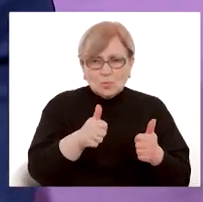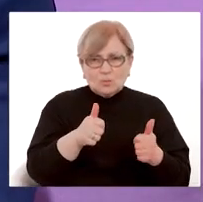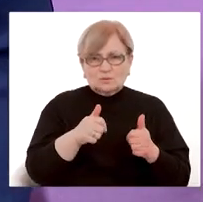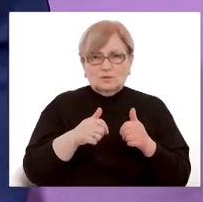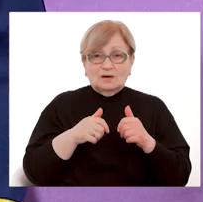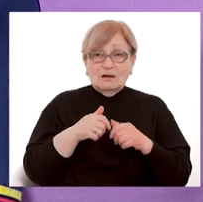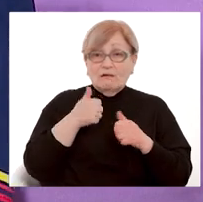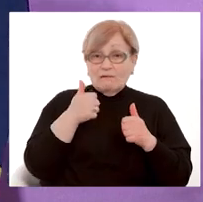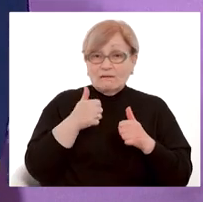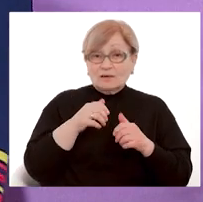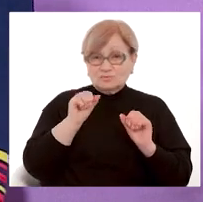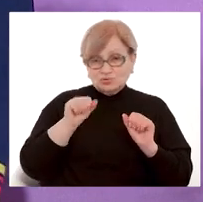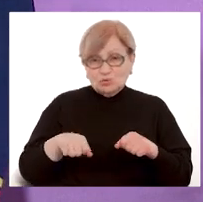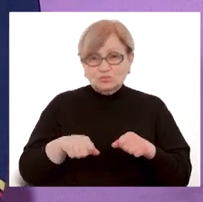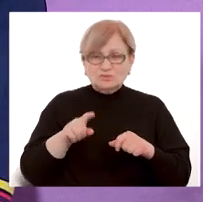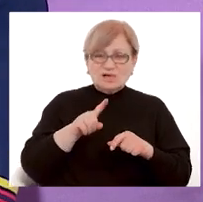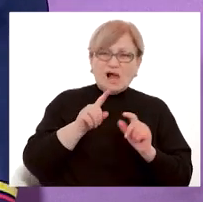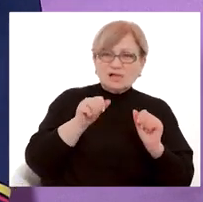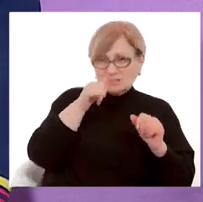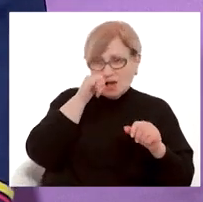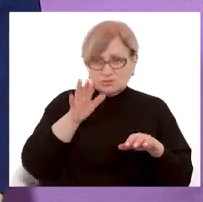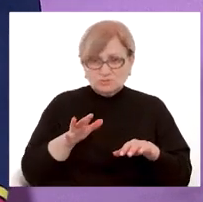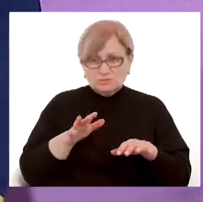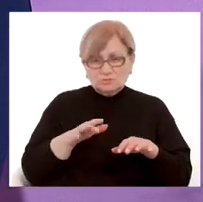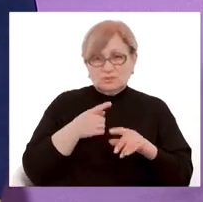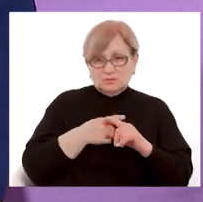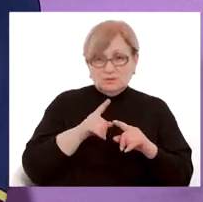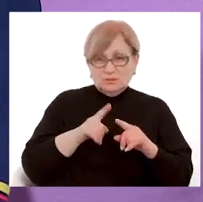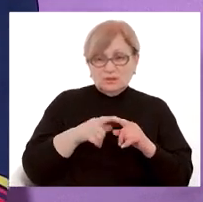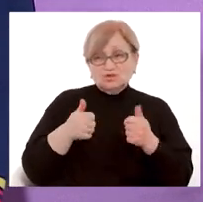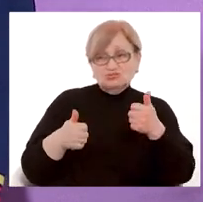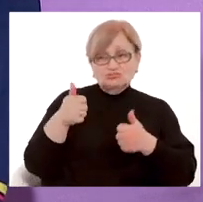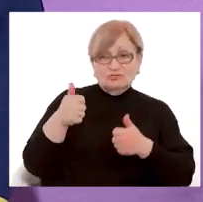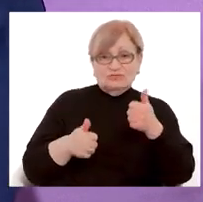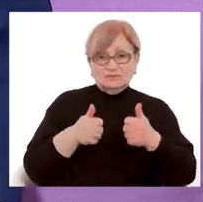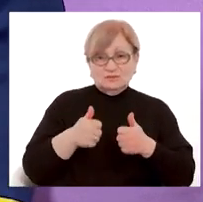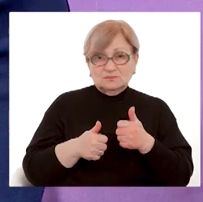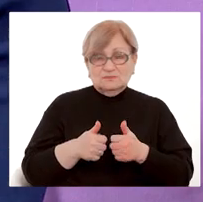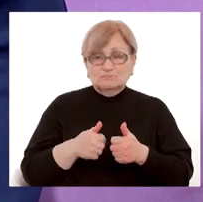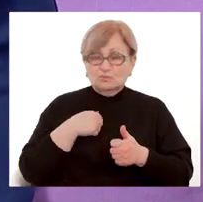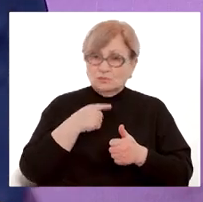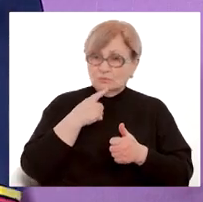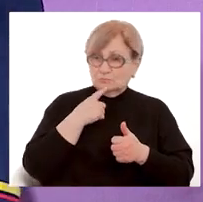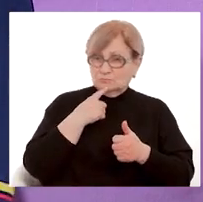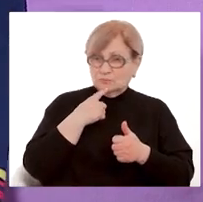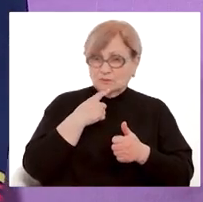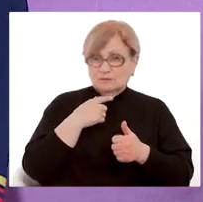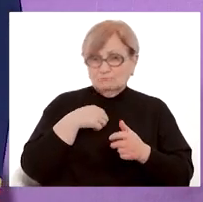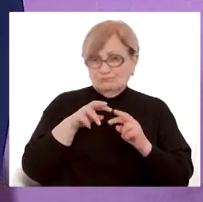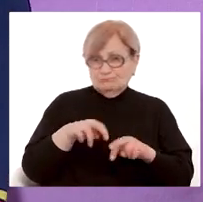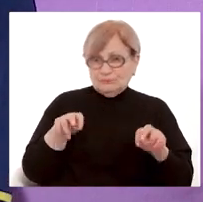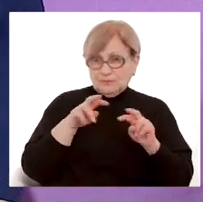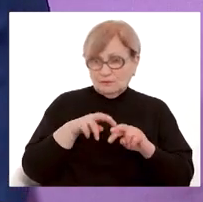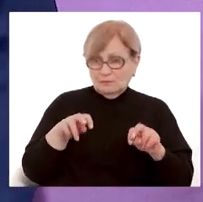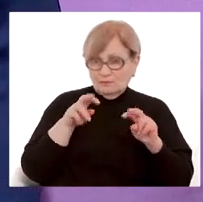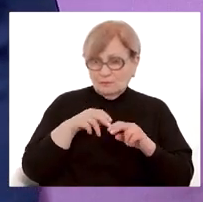ეს ძალიან კარგად გამოუვიდა, ეს ცოტა ცუდად გამოუვიდა და ნუ ამასაც შეგვიძლია შევადაროთ, აი თქვა თუ რაღაცას დავეჭოდებით, რა თქმა უნდა გადავამოწმ, ცოტა